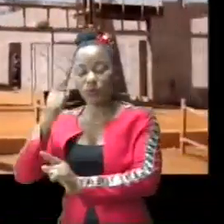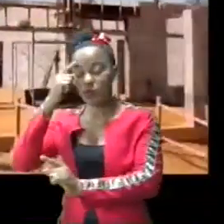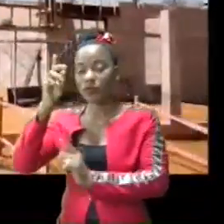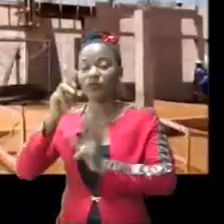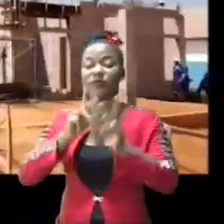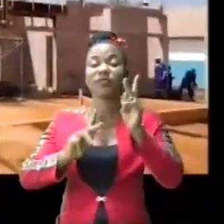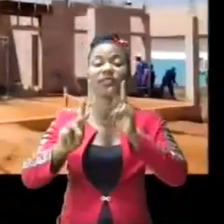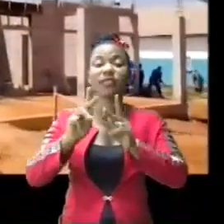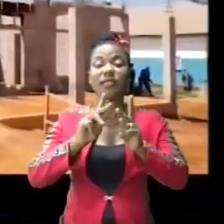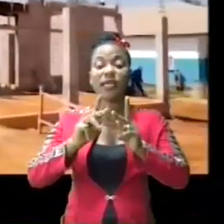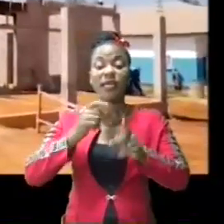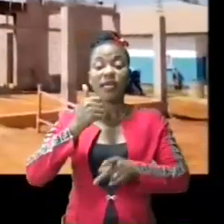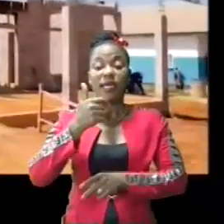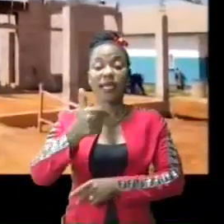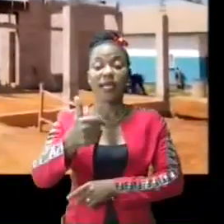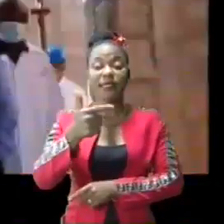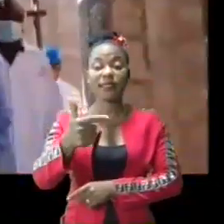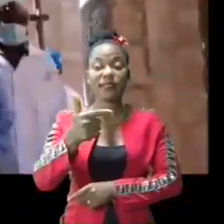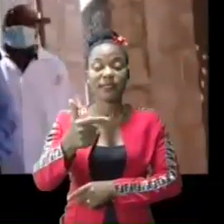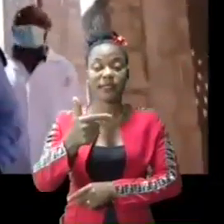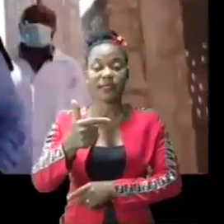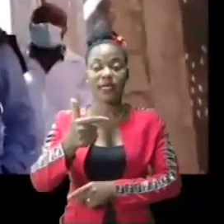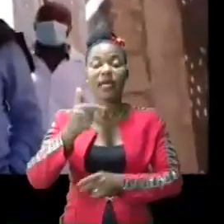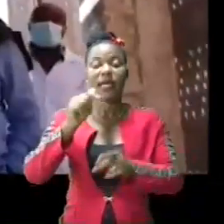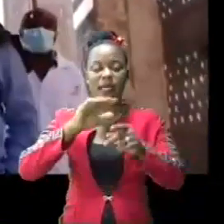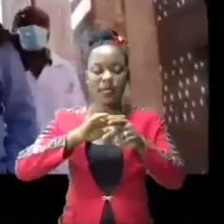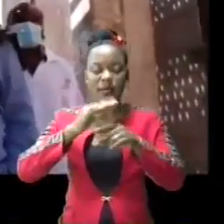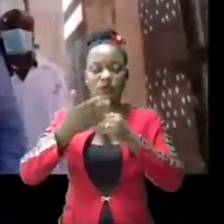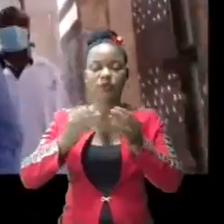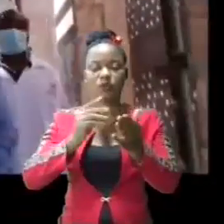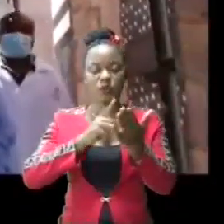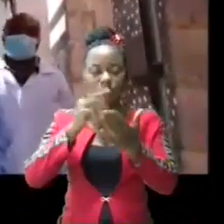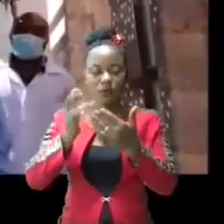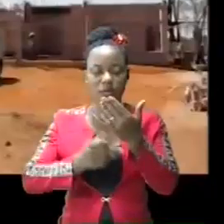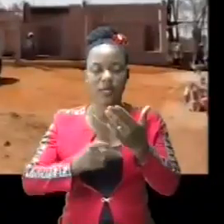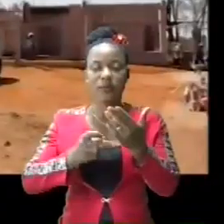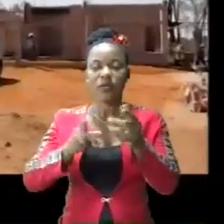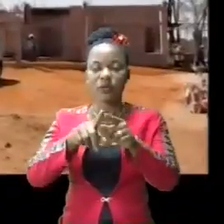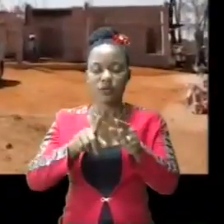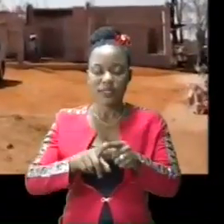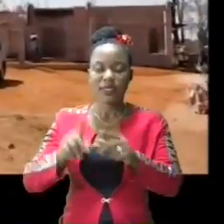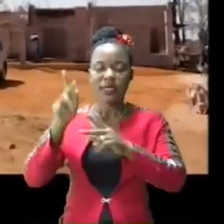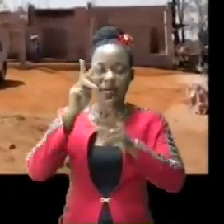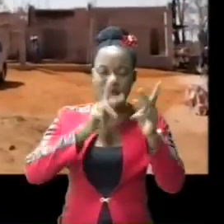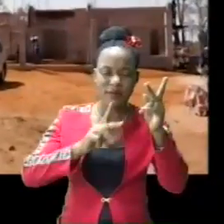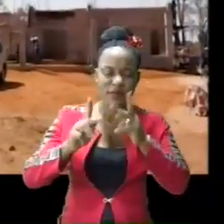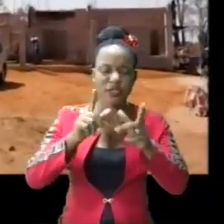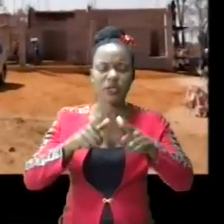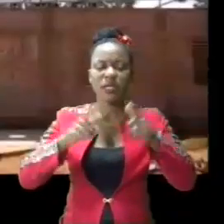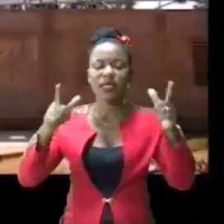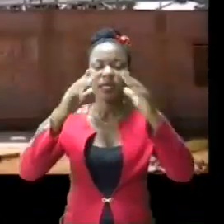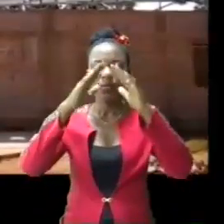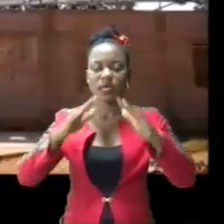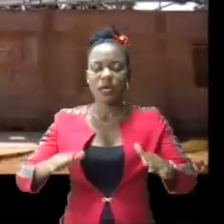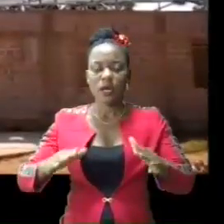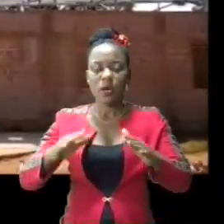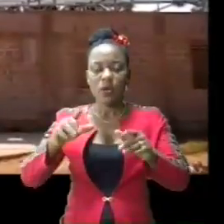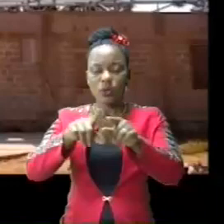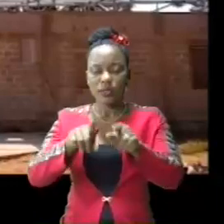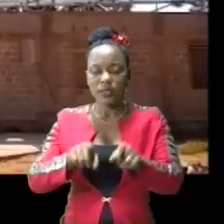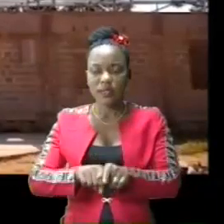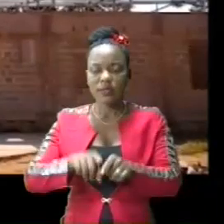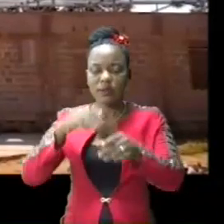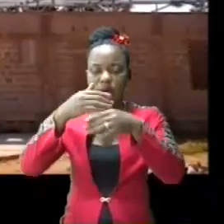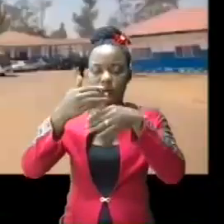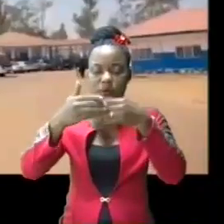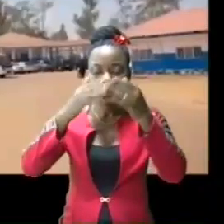province. Ce lundi, suivant son agenda, il a été visiter les deux grands bâtiments modernes qui sont érigés